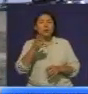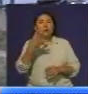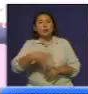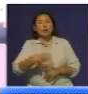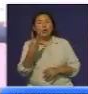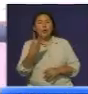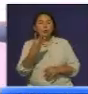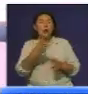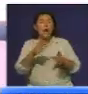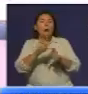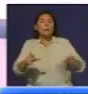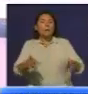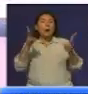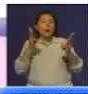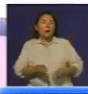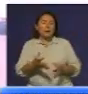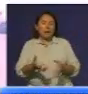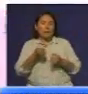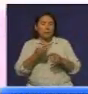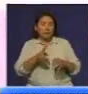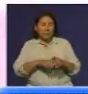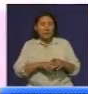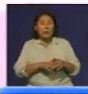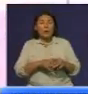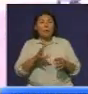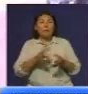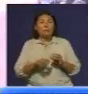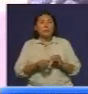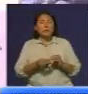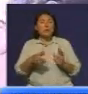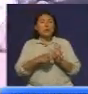алды. Өткен жылдың сәйкес кезеңімен салыстырғанда жарақат алғандар саны